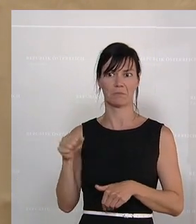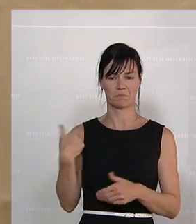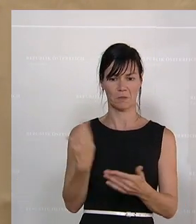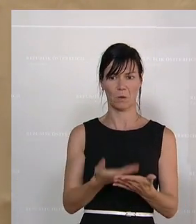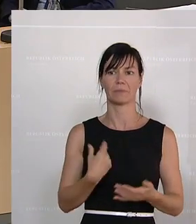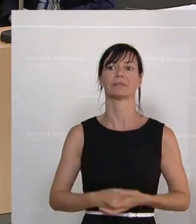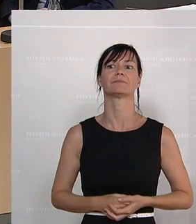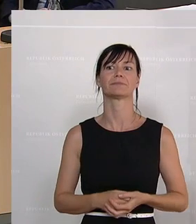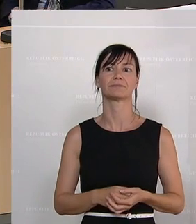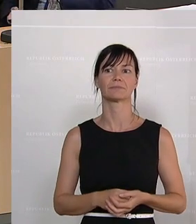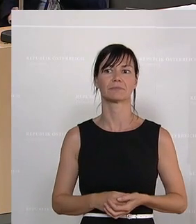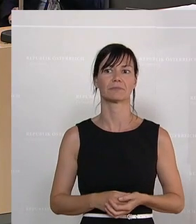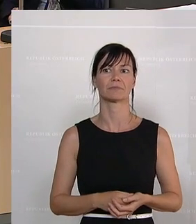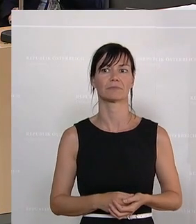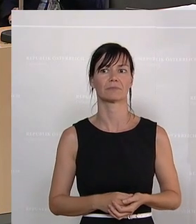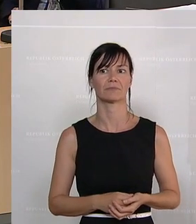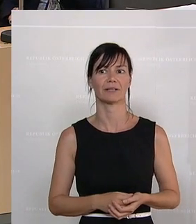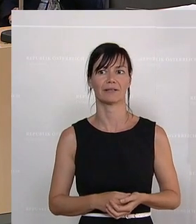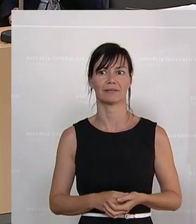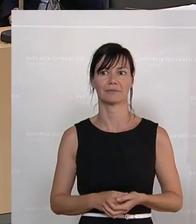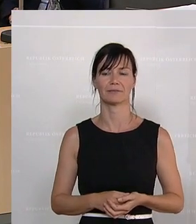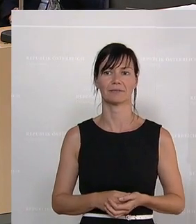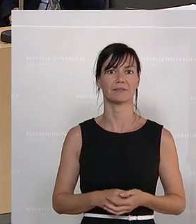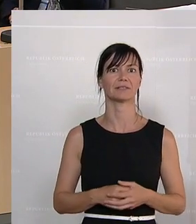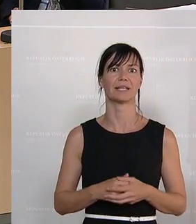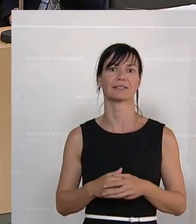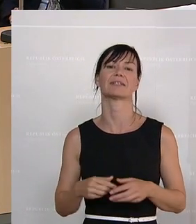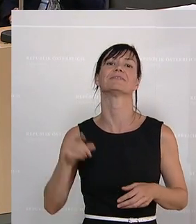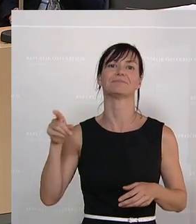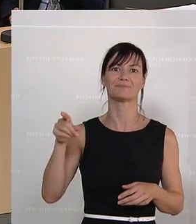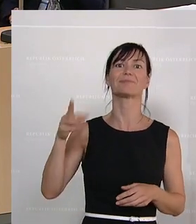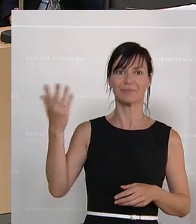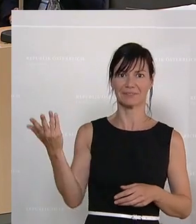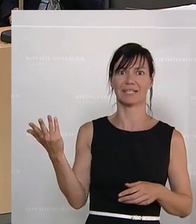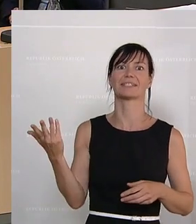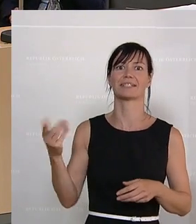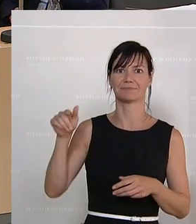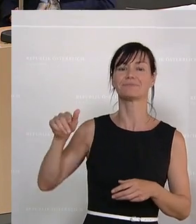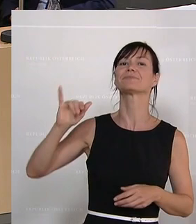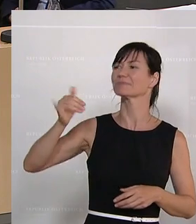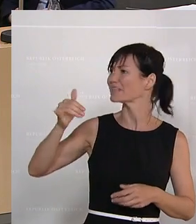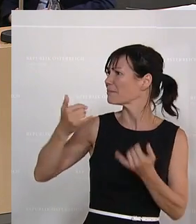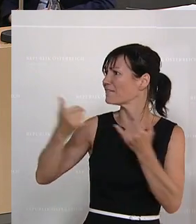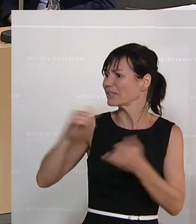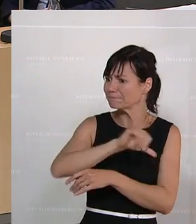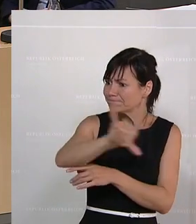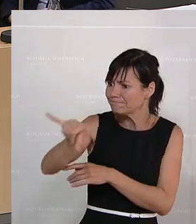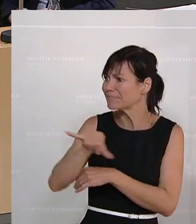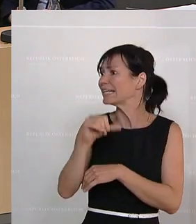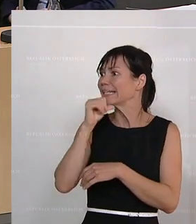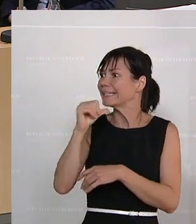jeder fragen was soll diese gießkanne was soll dieses praktizierte helikopter gilt es ist weder ökologisch noch